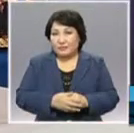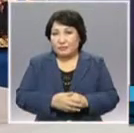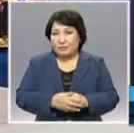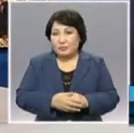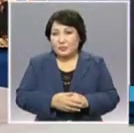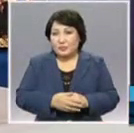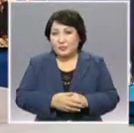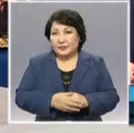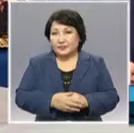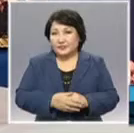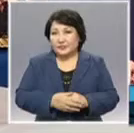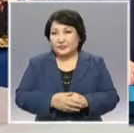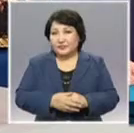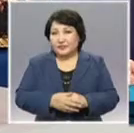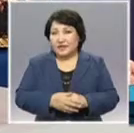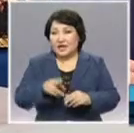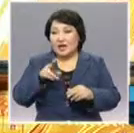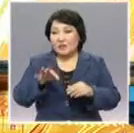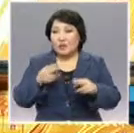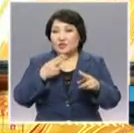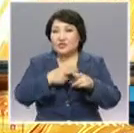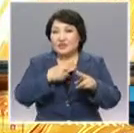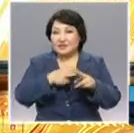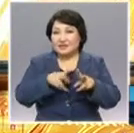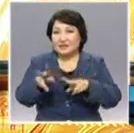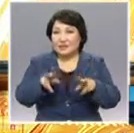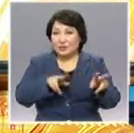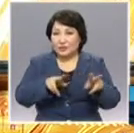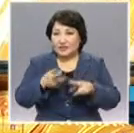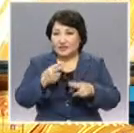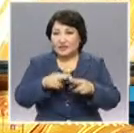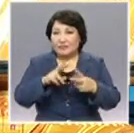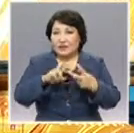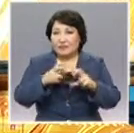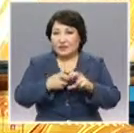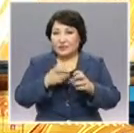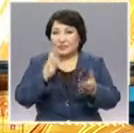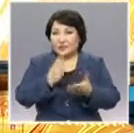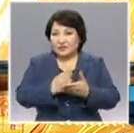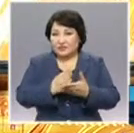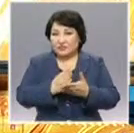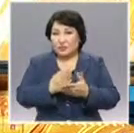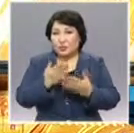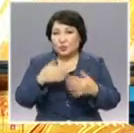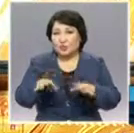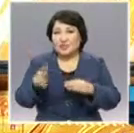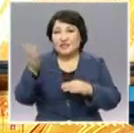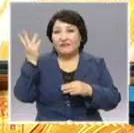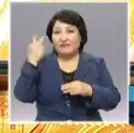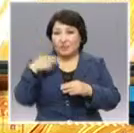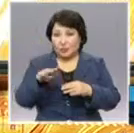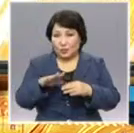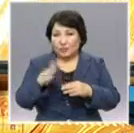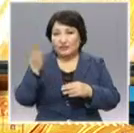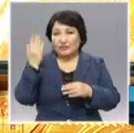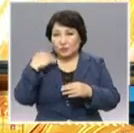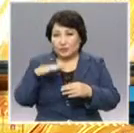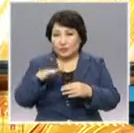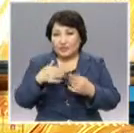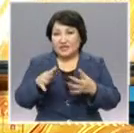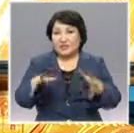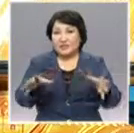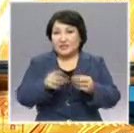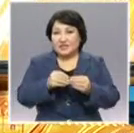наведении порядка? По железной дороге действительно эта проблема существует уже давно. Мы совместно с